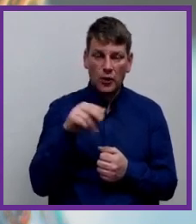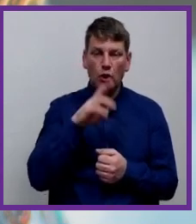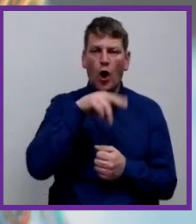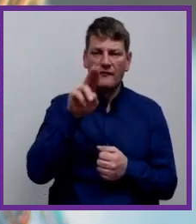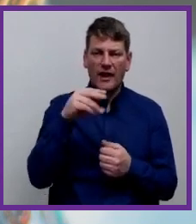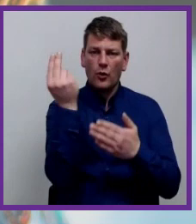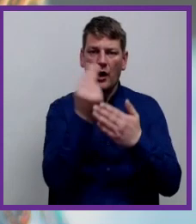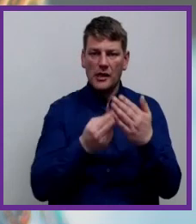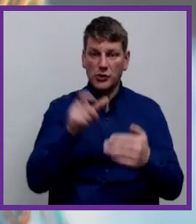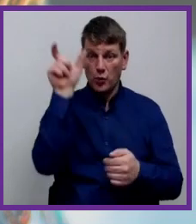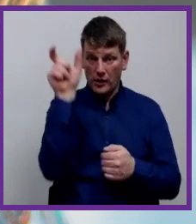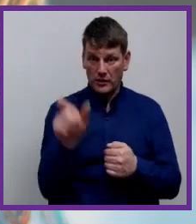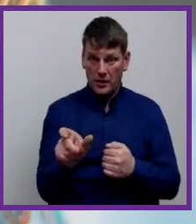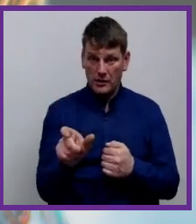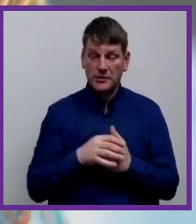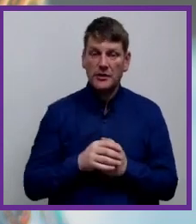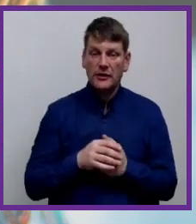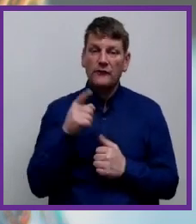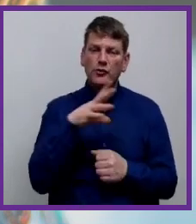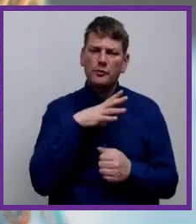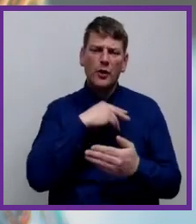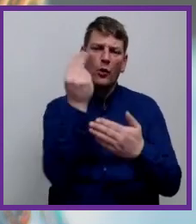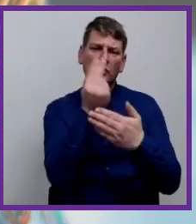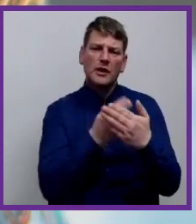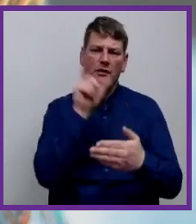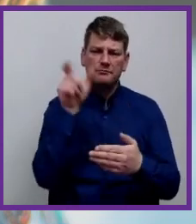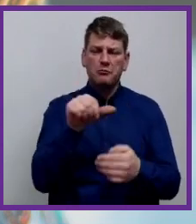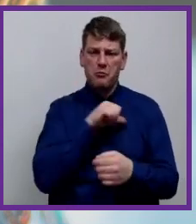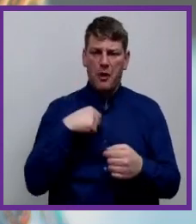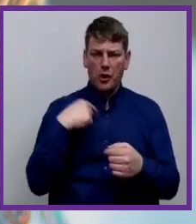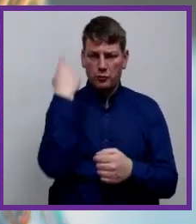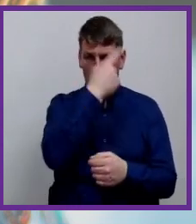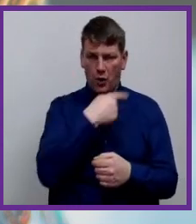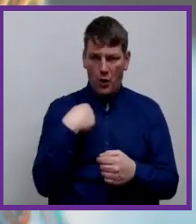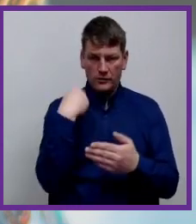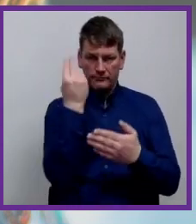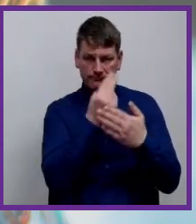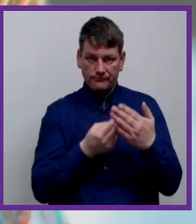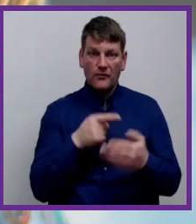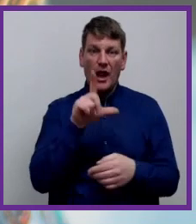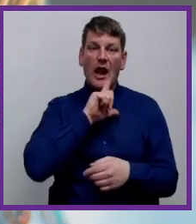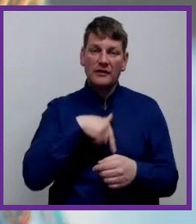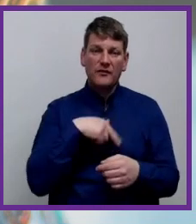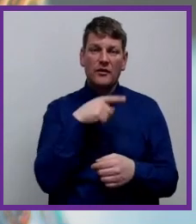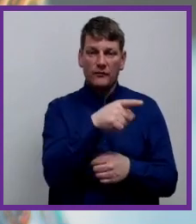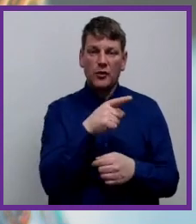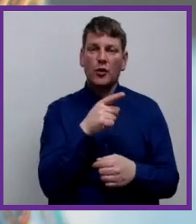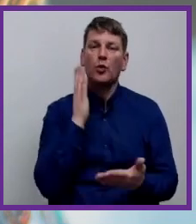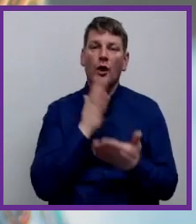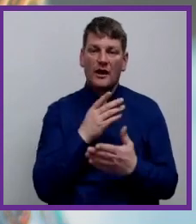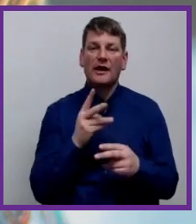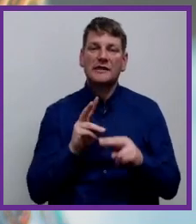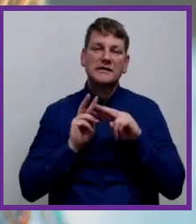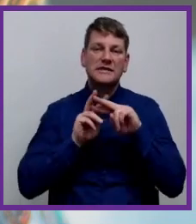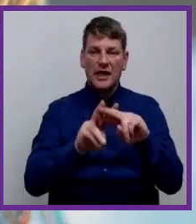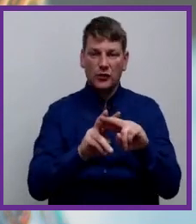gleznotājs. Viņš bija uzgleznojis savu pašportretu Latvijā, viņa noteikti ielika cietumā